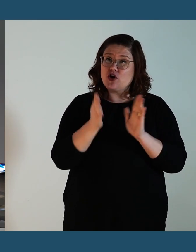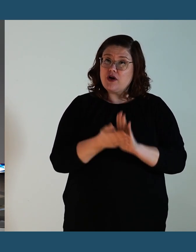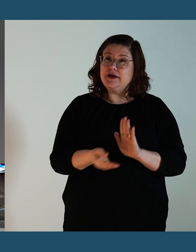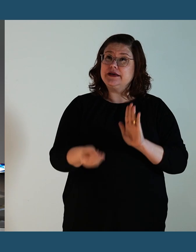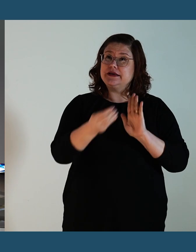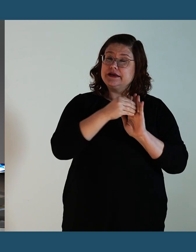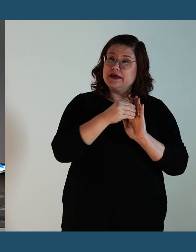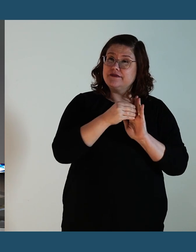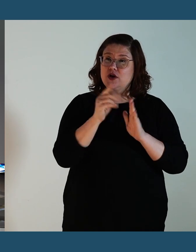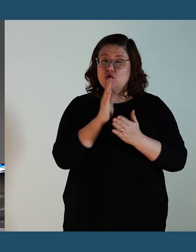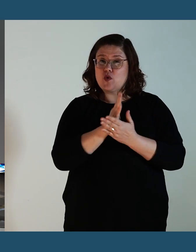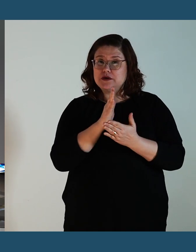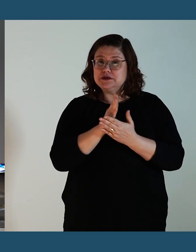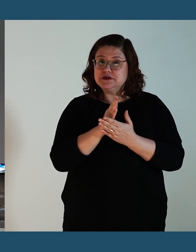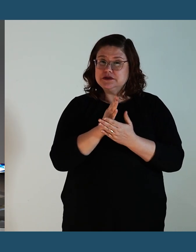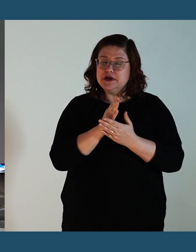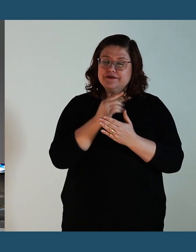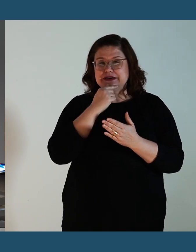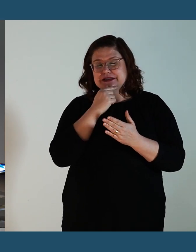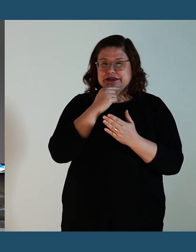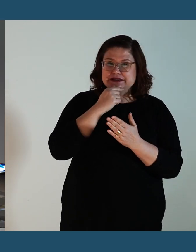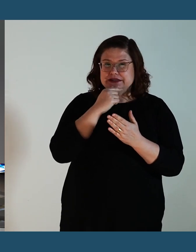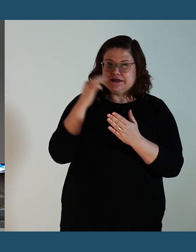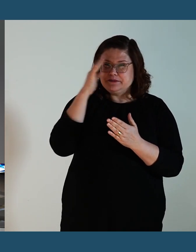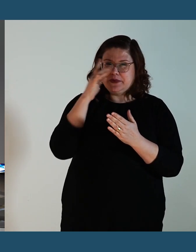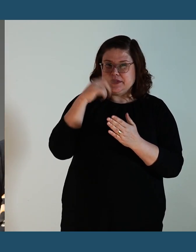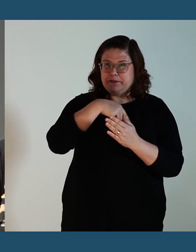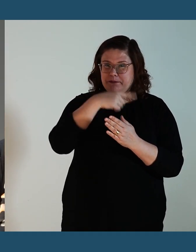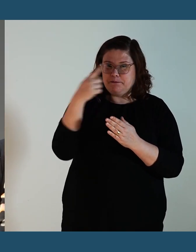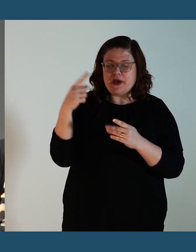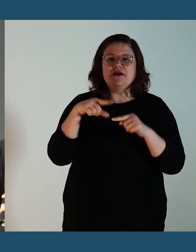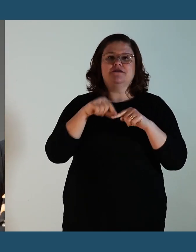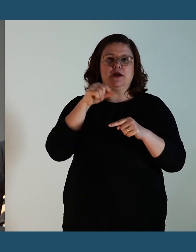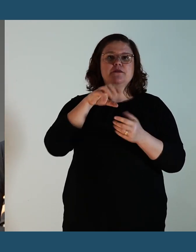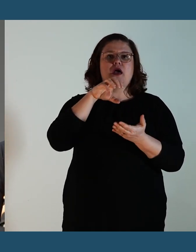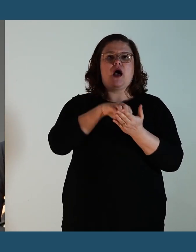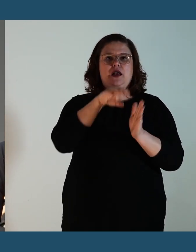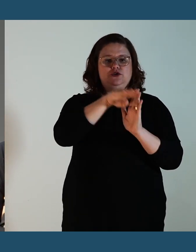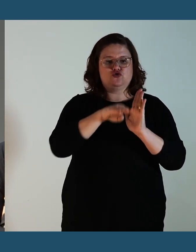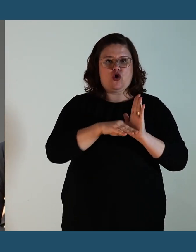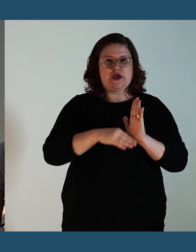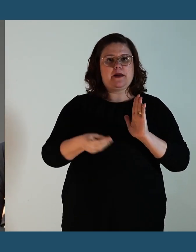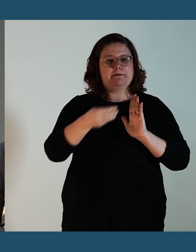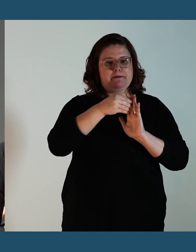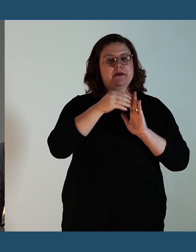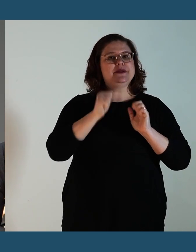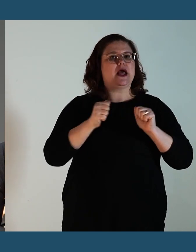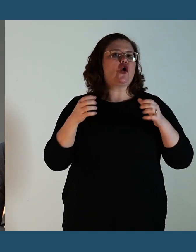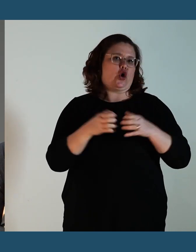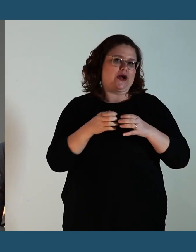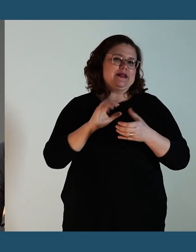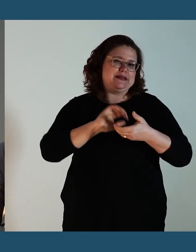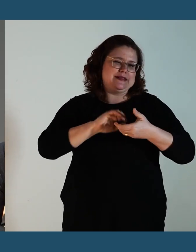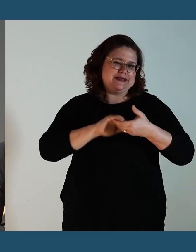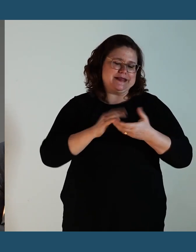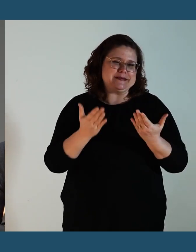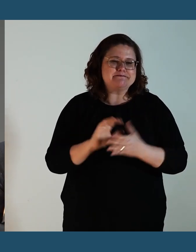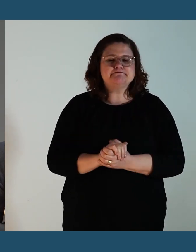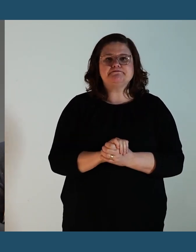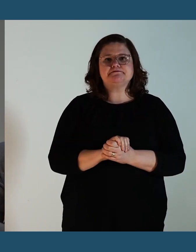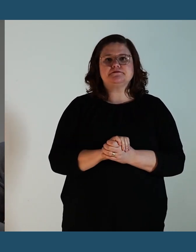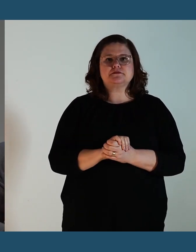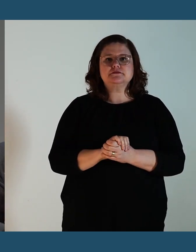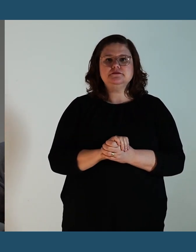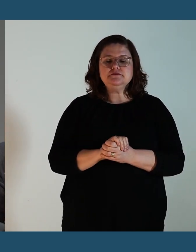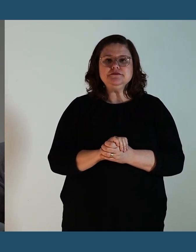tietty asia. Mä ehkä vähän kohdistin sen takia, että mä ajattelin, että hallitusohjelman pitää olla tiettyjä konkreettisia. Hyvä. No, mutta